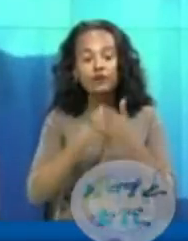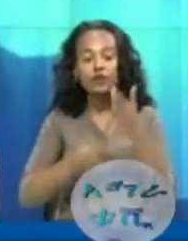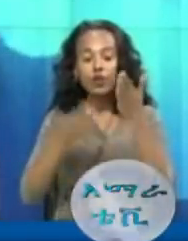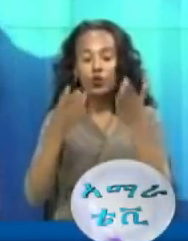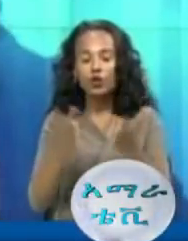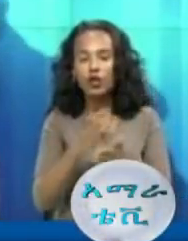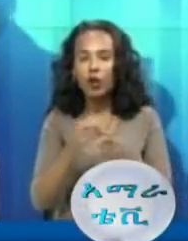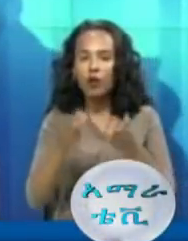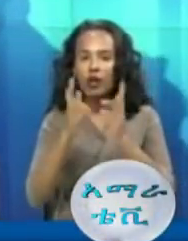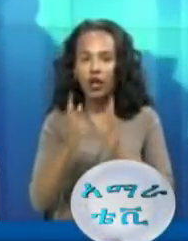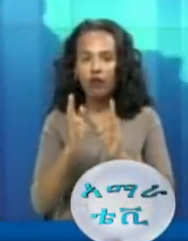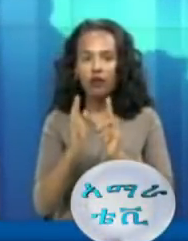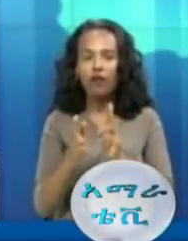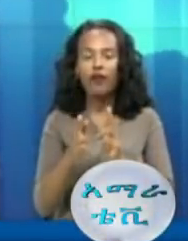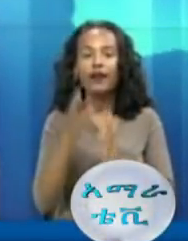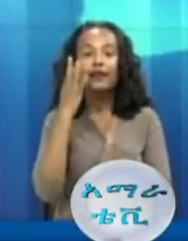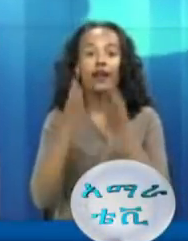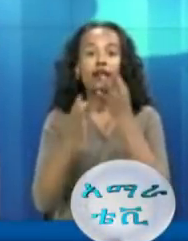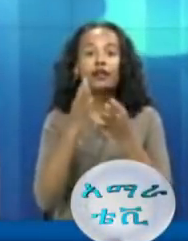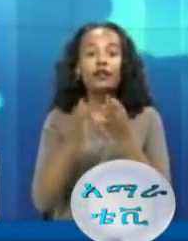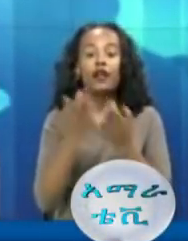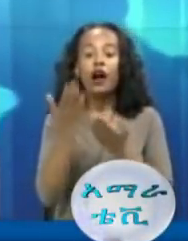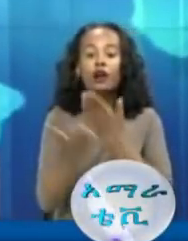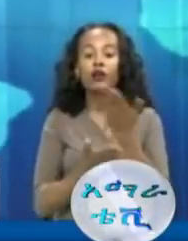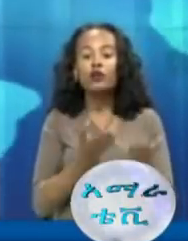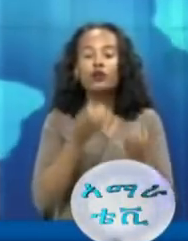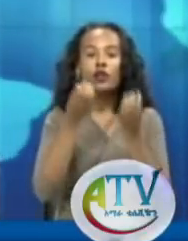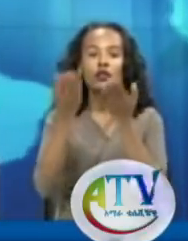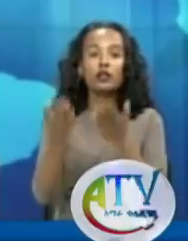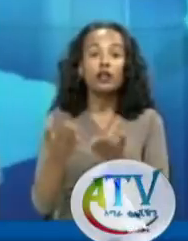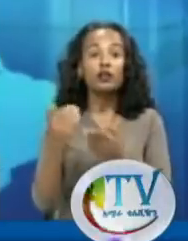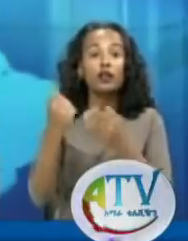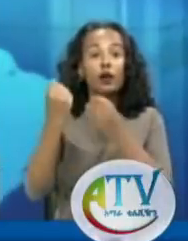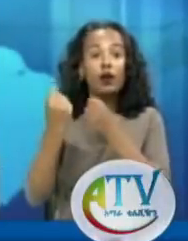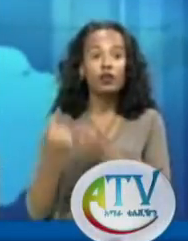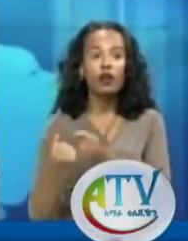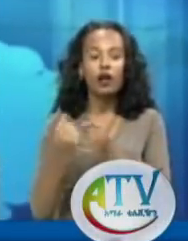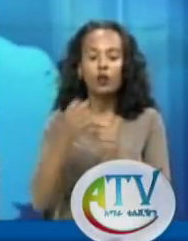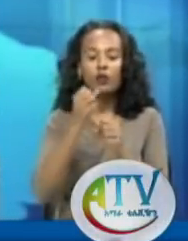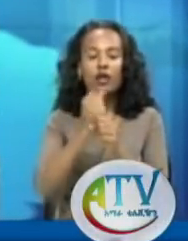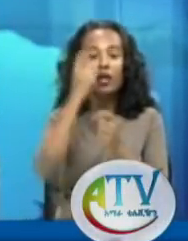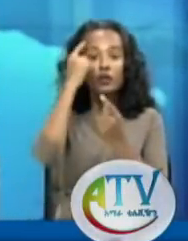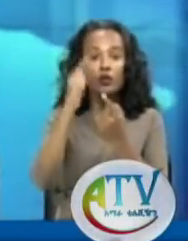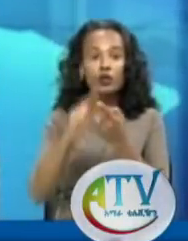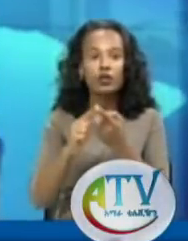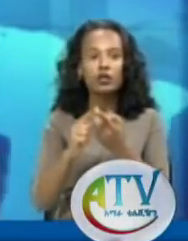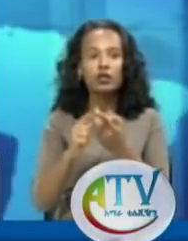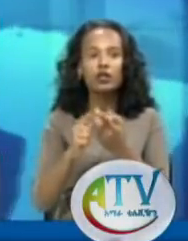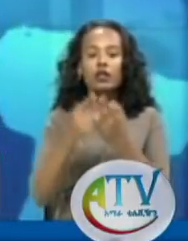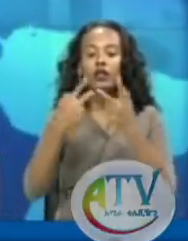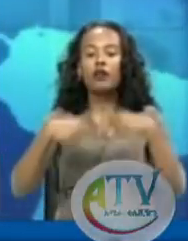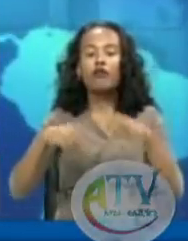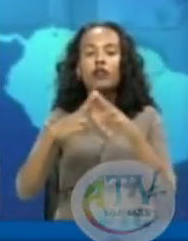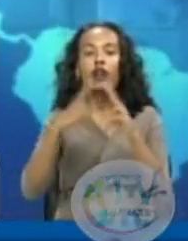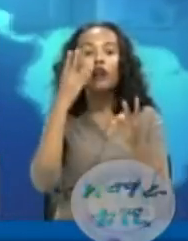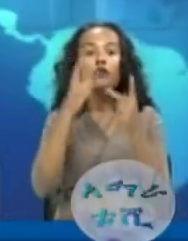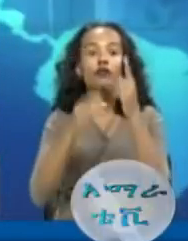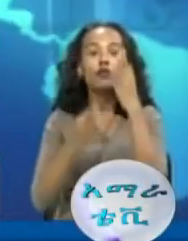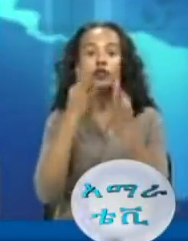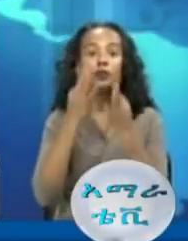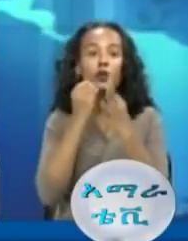ውጤታማና ቀልጣፋ የዳኝነት አገልግሎት አሰጣጥን ለማጠናከር በተያዘው እቅድ ደግሞ የፌዴራል ፍርድ